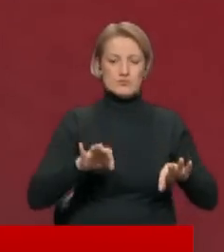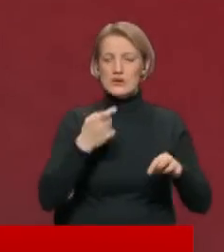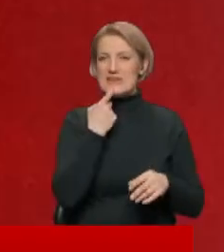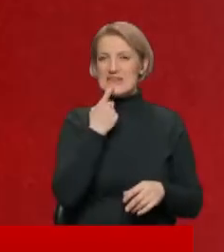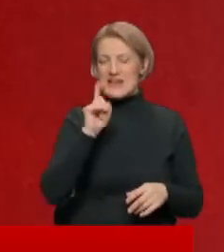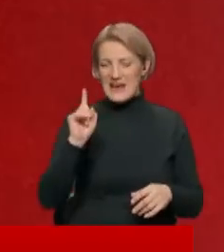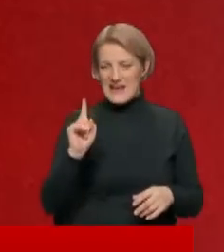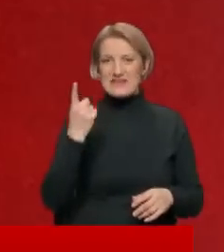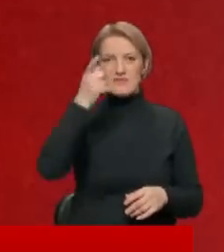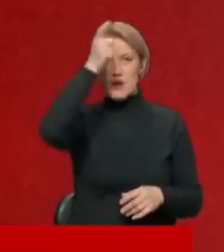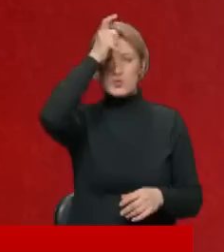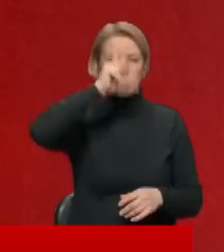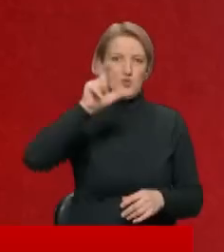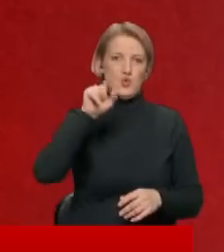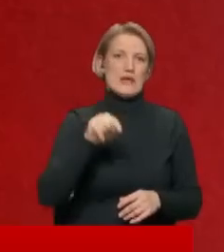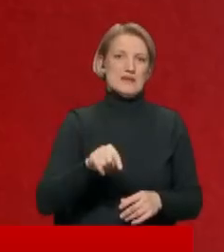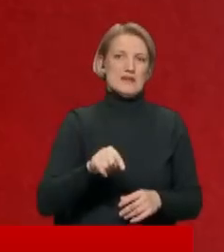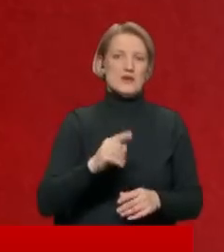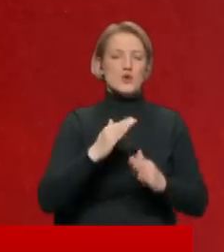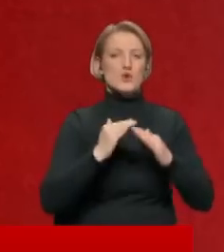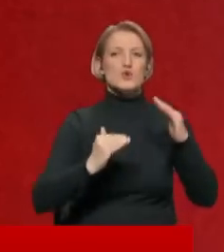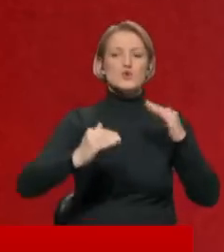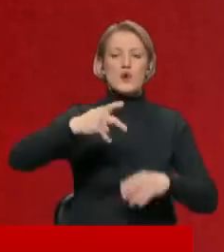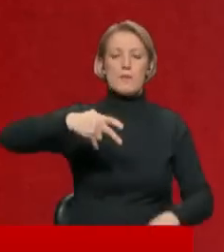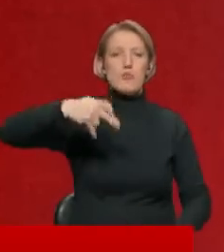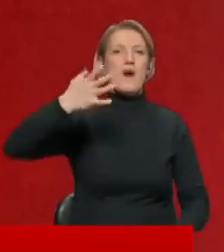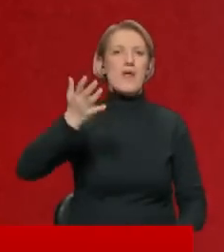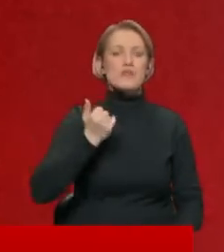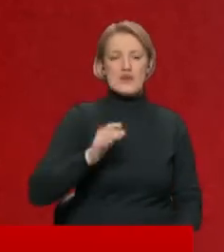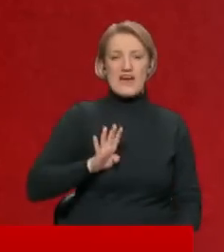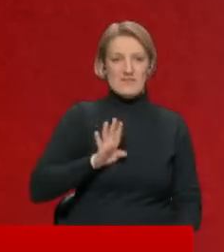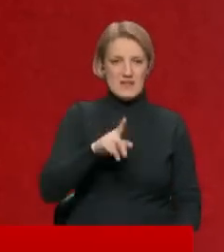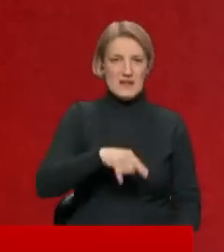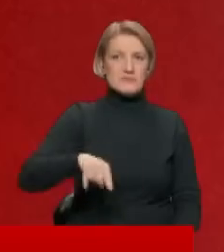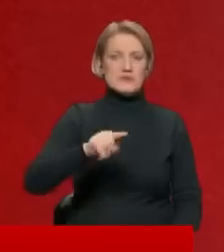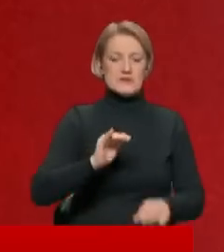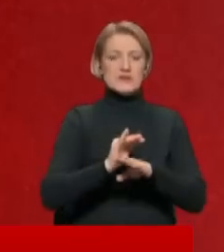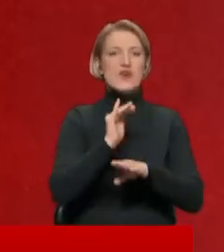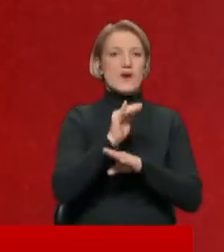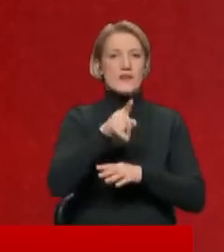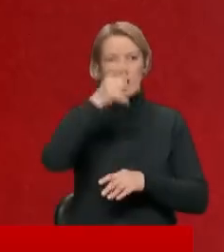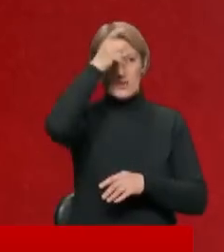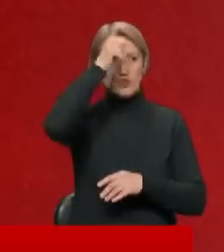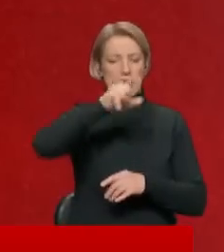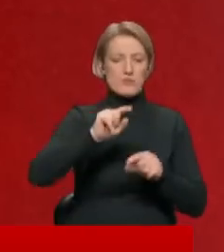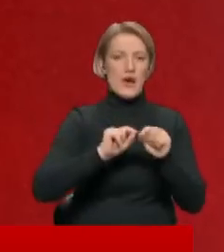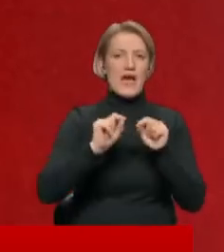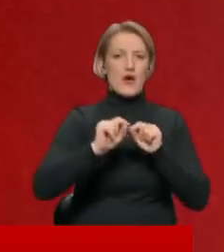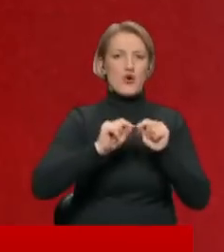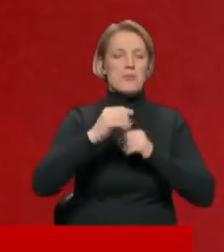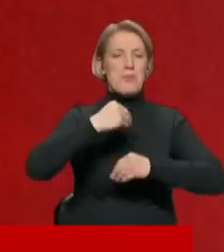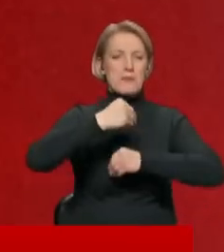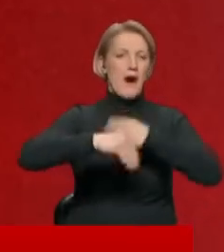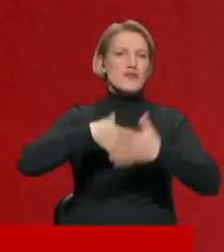yıl ilk defa Türkiye'de yüksek puanı almış evlatlarımız yaşanan ülkedeki Bu ekonomik